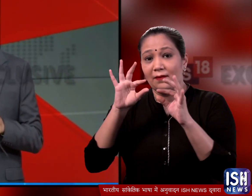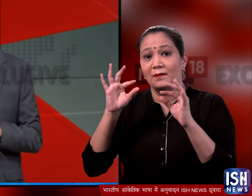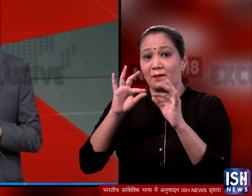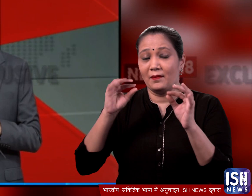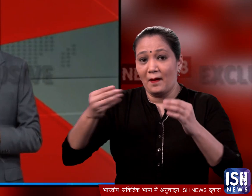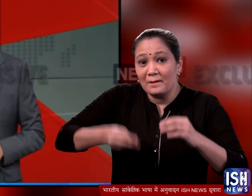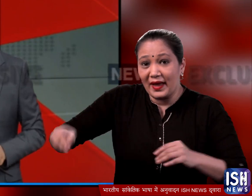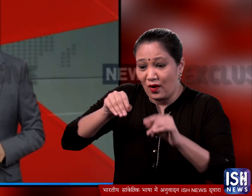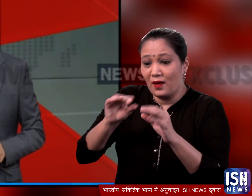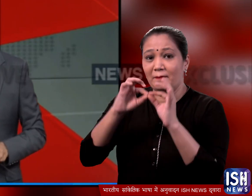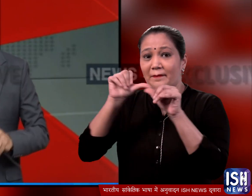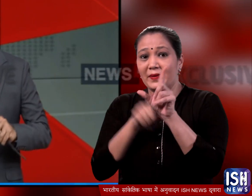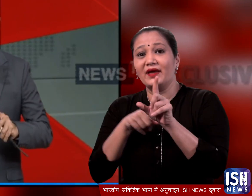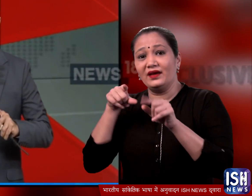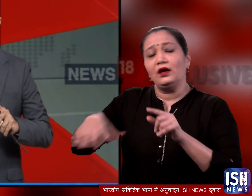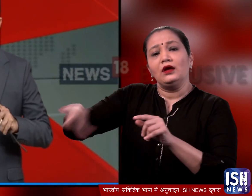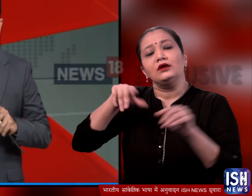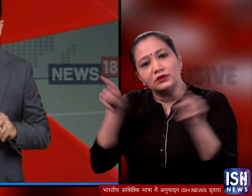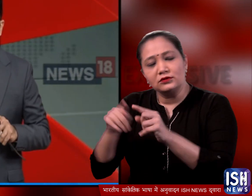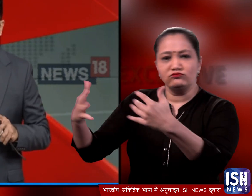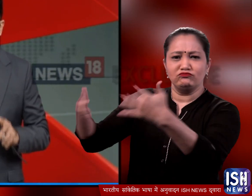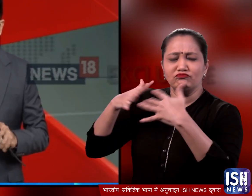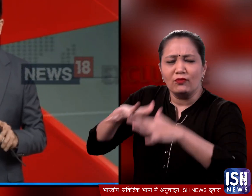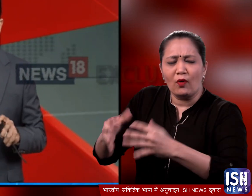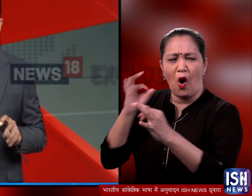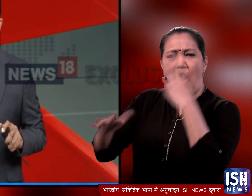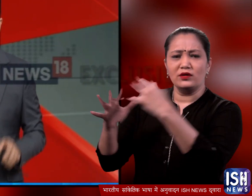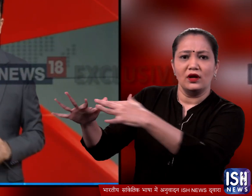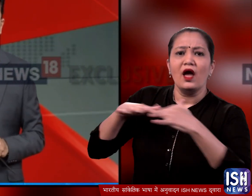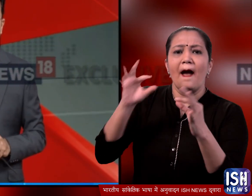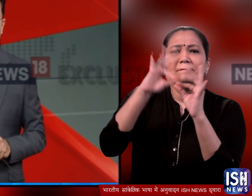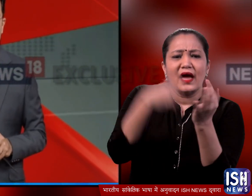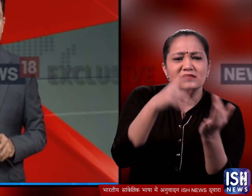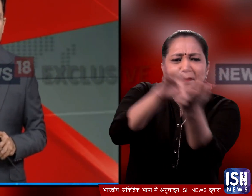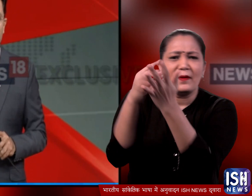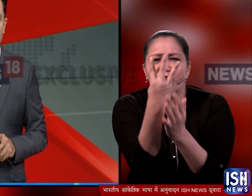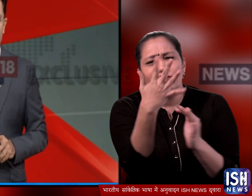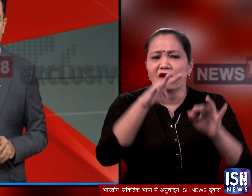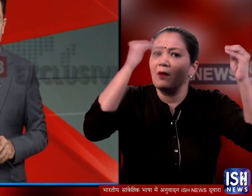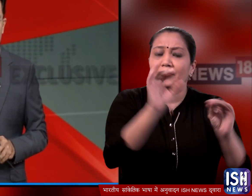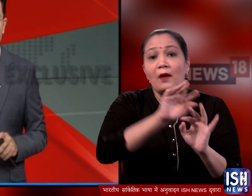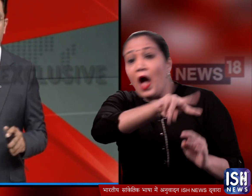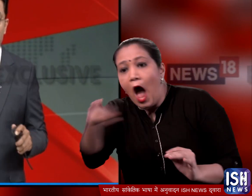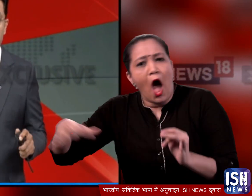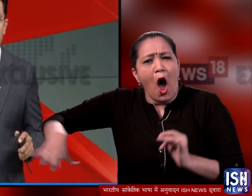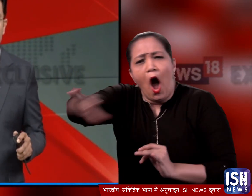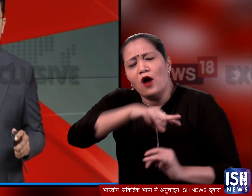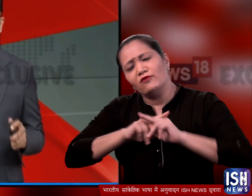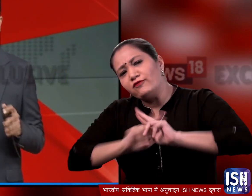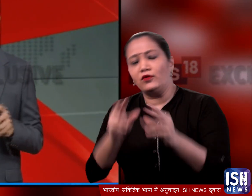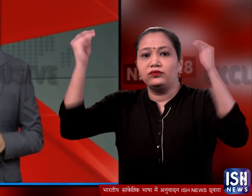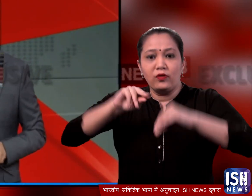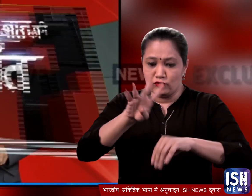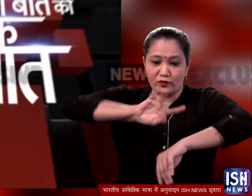में भी समंदर की सतह गर्म हो गई, जिसकी वजह से बिहार के 4-5 जिलों को छोड़कर सभी जगह भारी बारिश हुई, जो अगले 24 घंटे